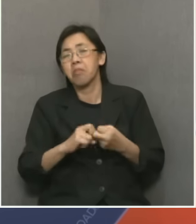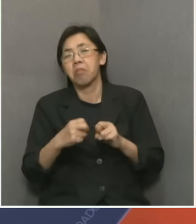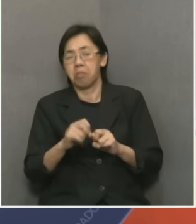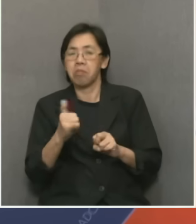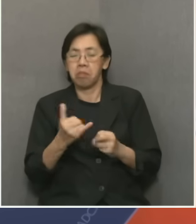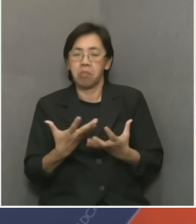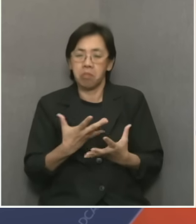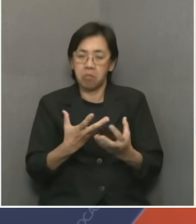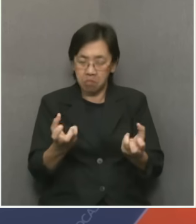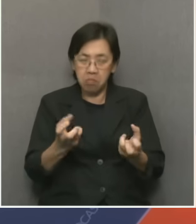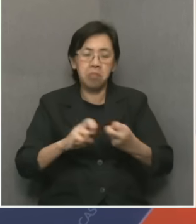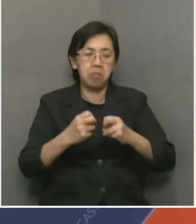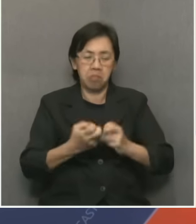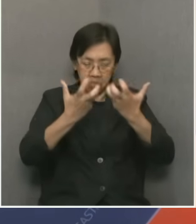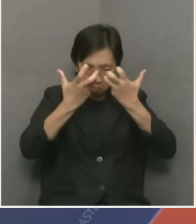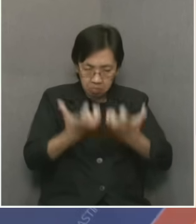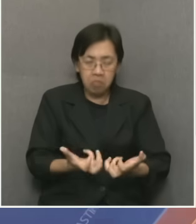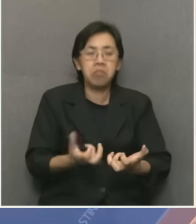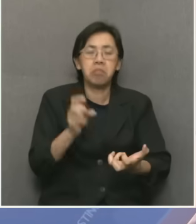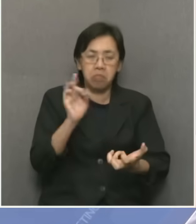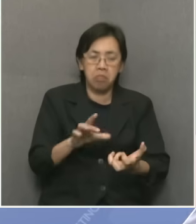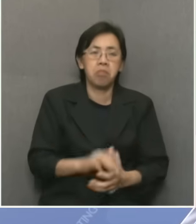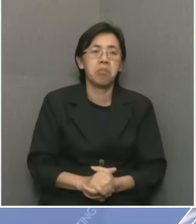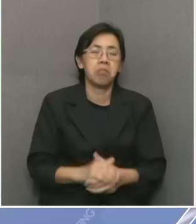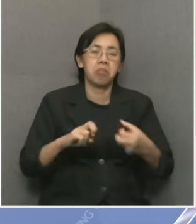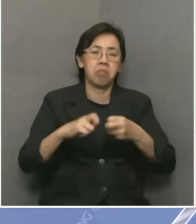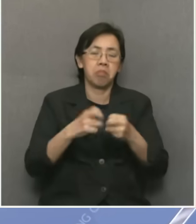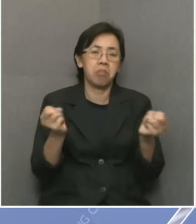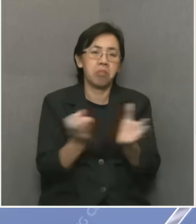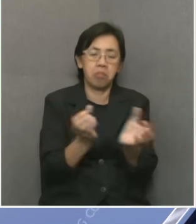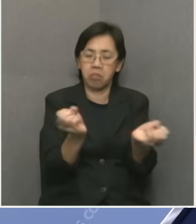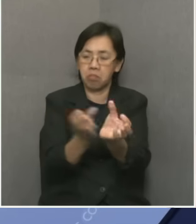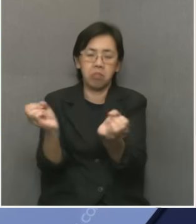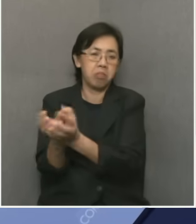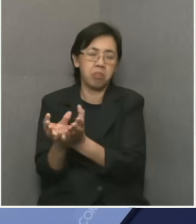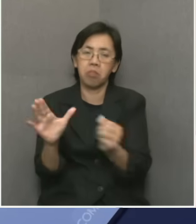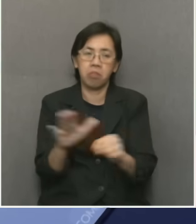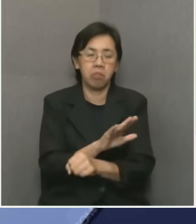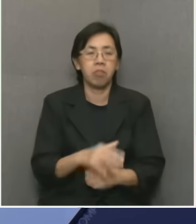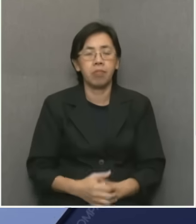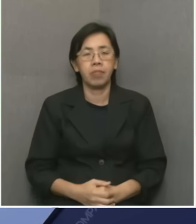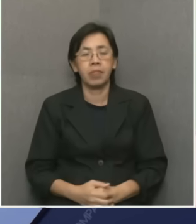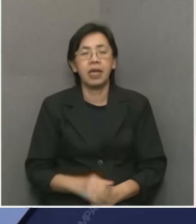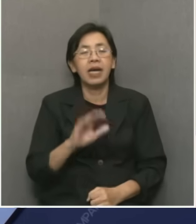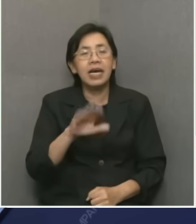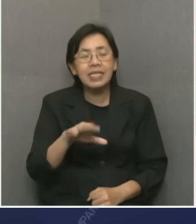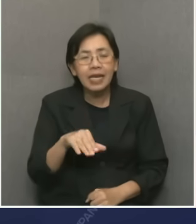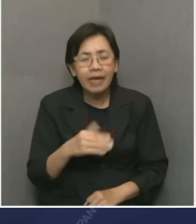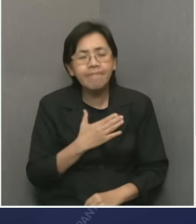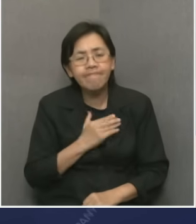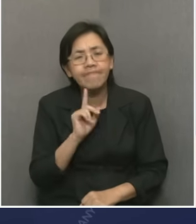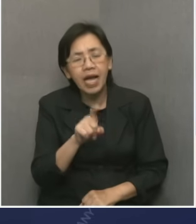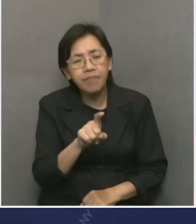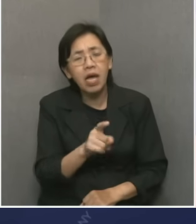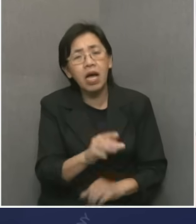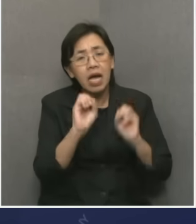หายแล้วก็นะครับได้รับผลกระทบกันทุกฝ่ายนะครับ ค่ะอาจารย์คะอาจารย์มองอย่างไรค